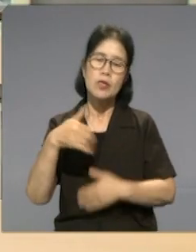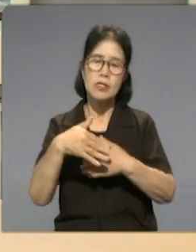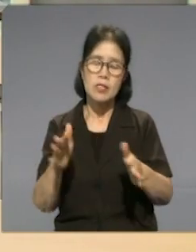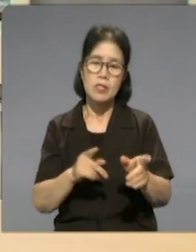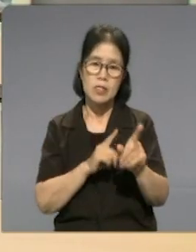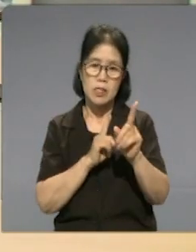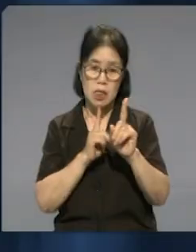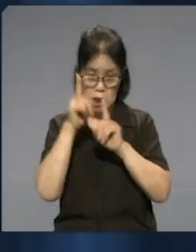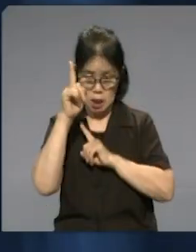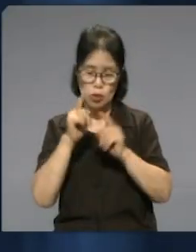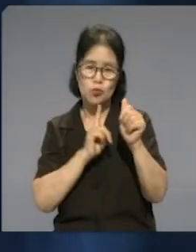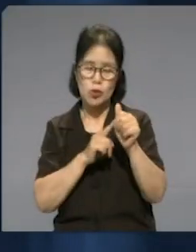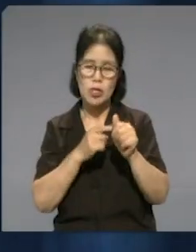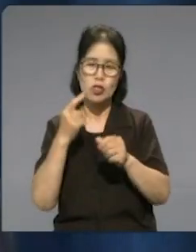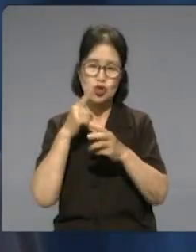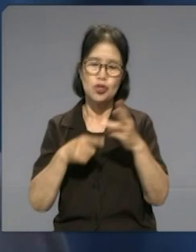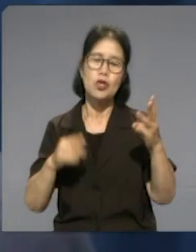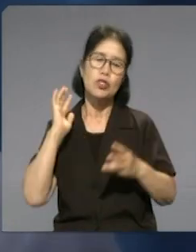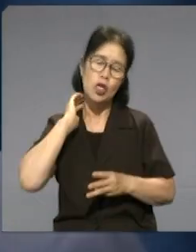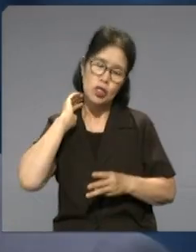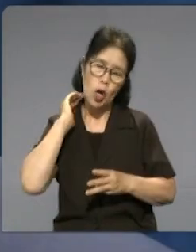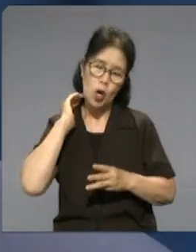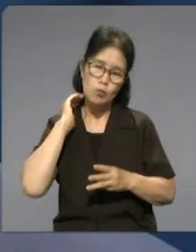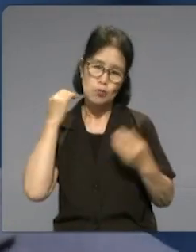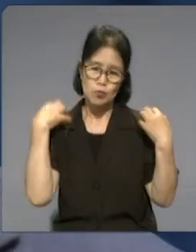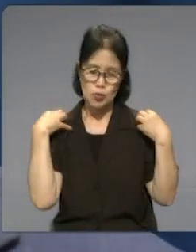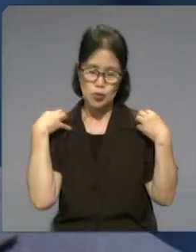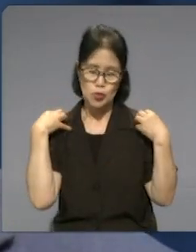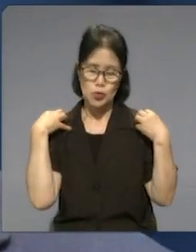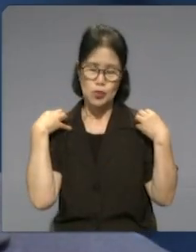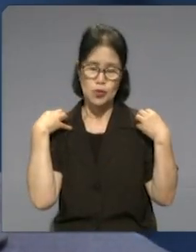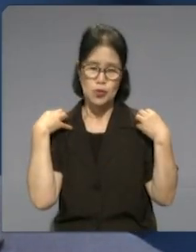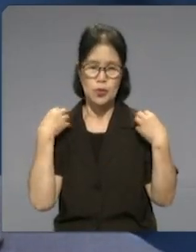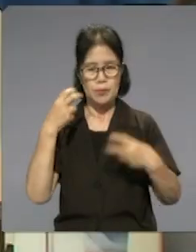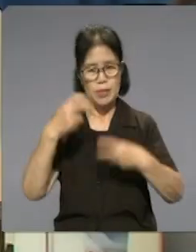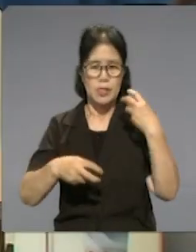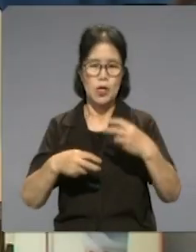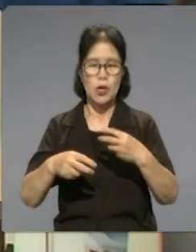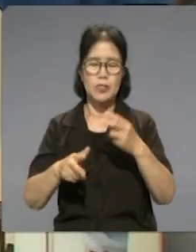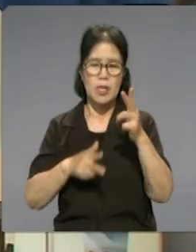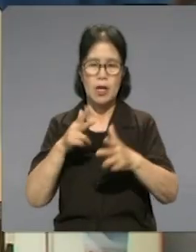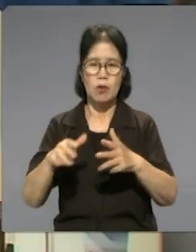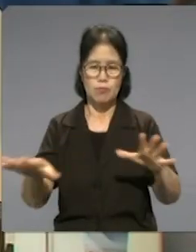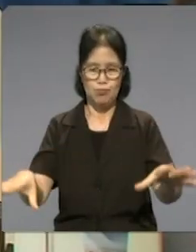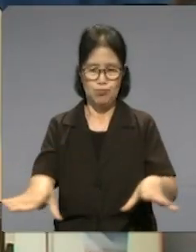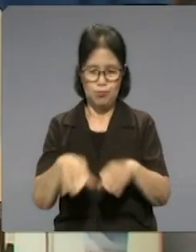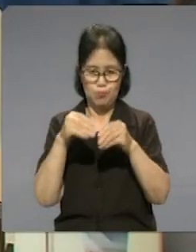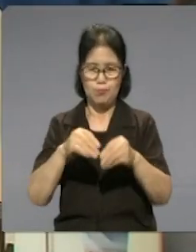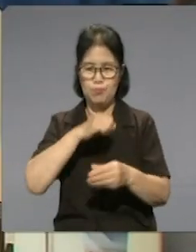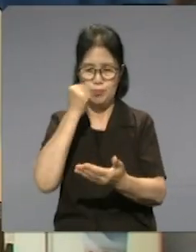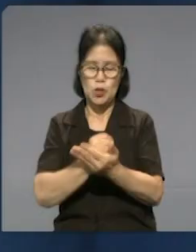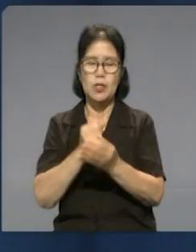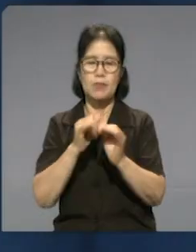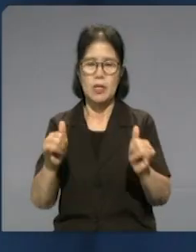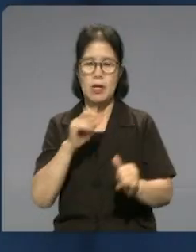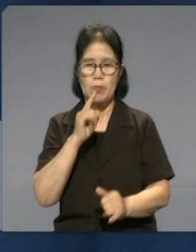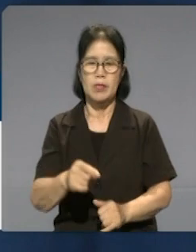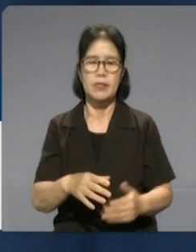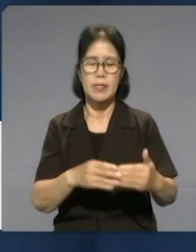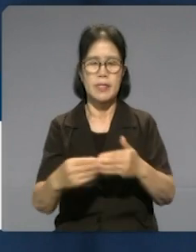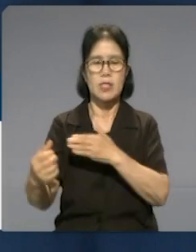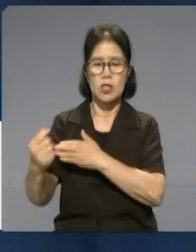이 후보자가 윤석열 정부 미디어 산업 정책을 총괄할 적임자라고 설명했습니다.